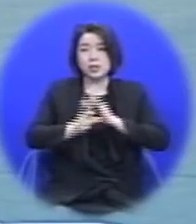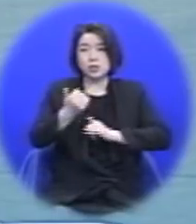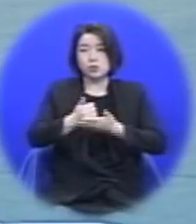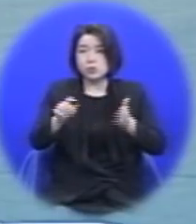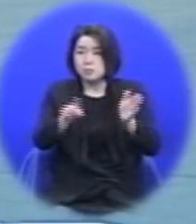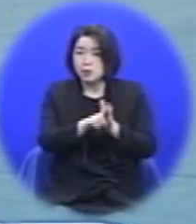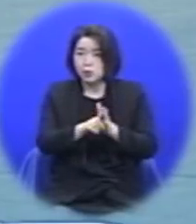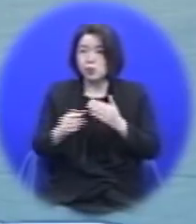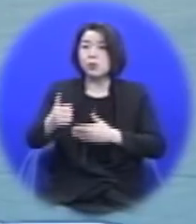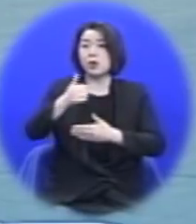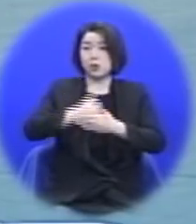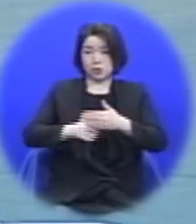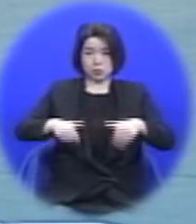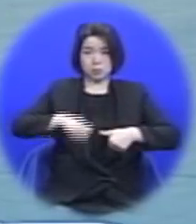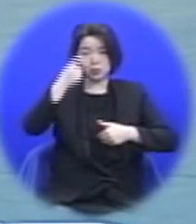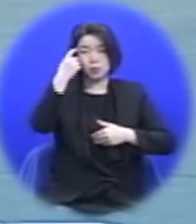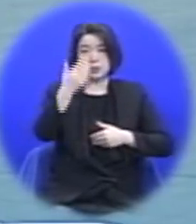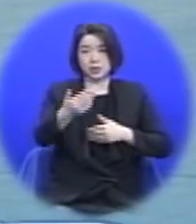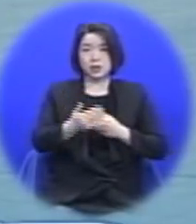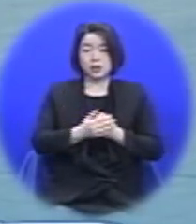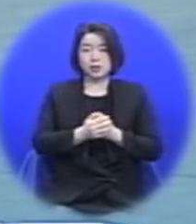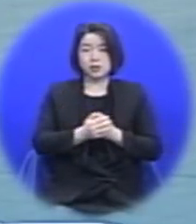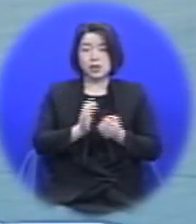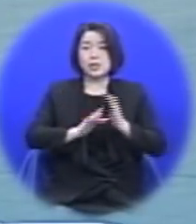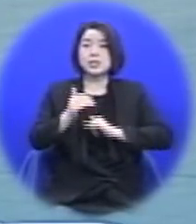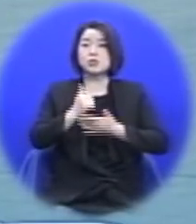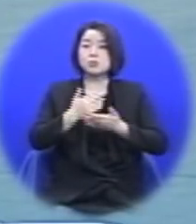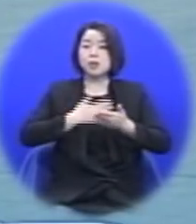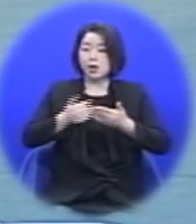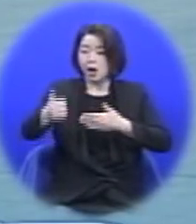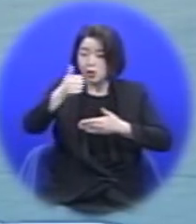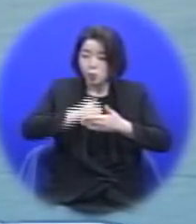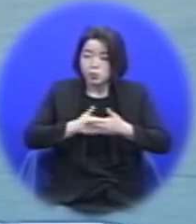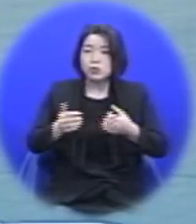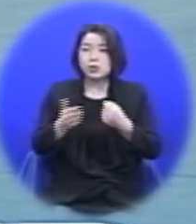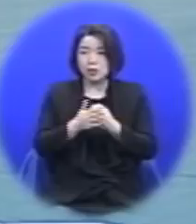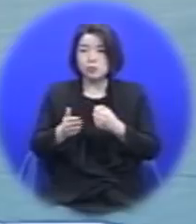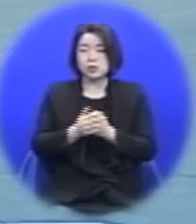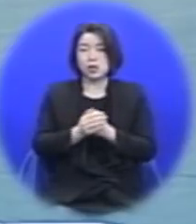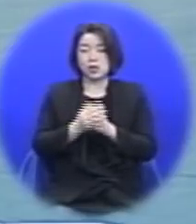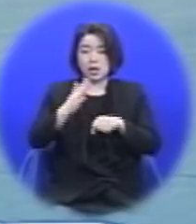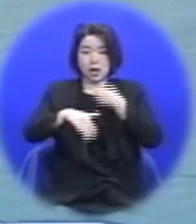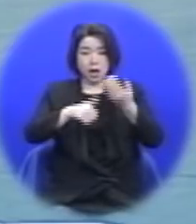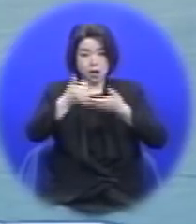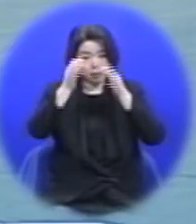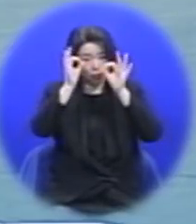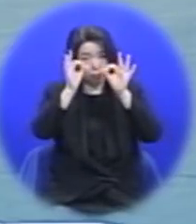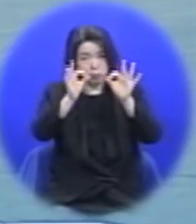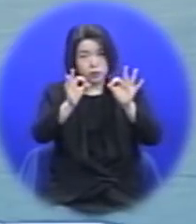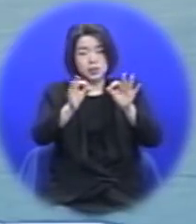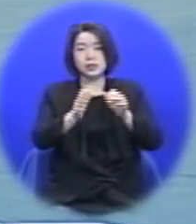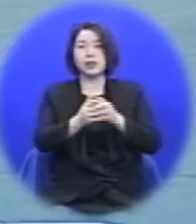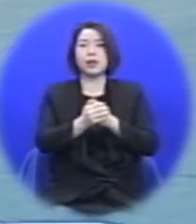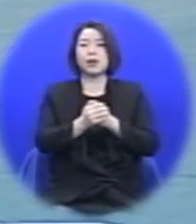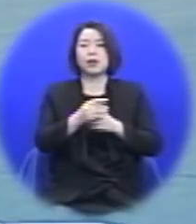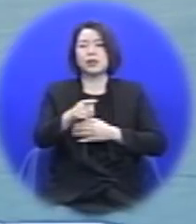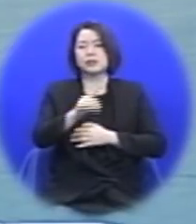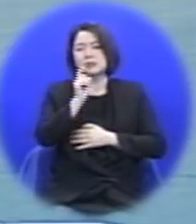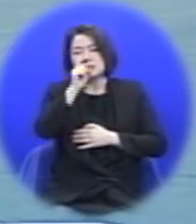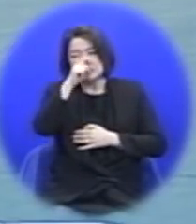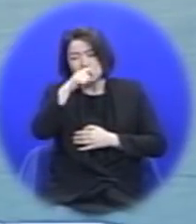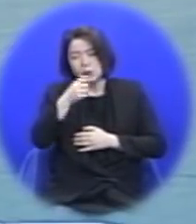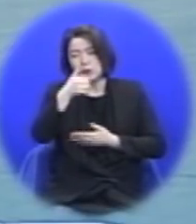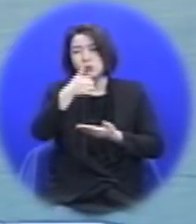예수 그리스도께서 내 안에 오셨으니 하나님이 보실 때 그 더러운